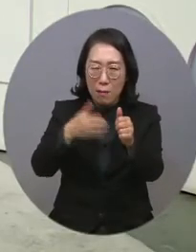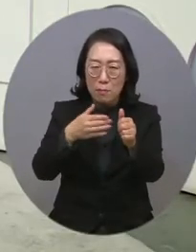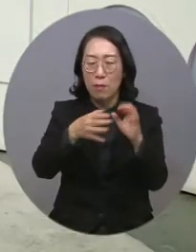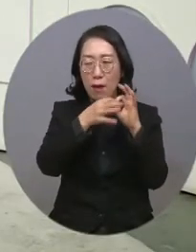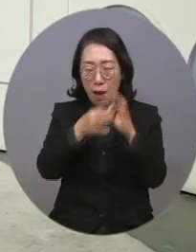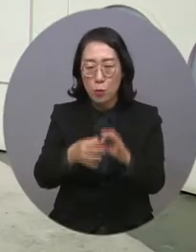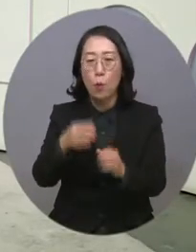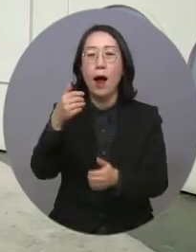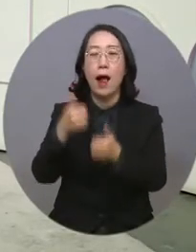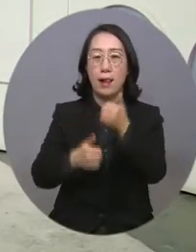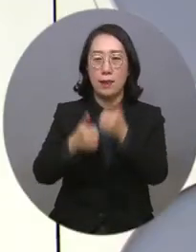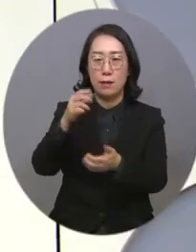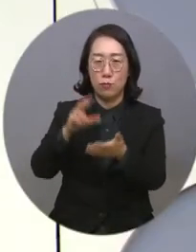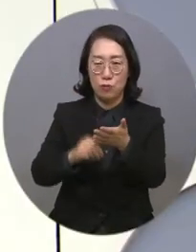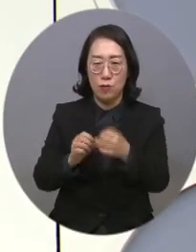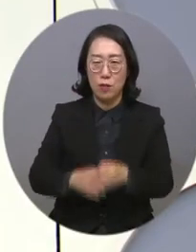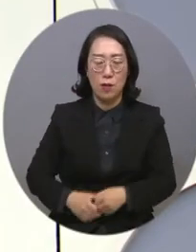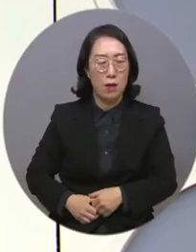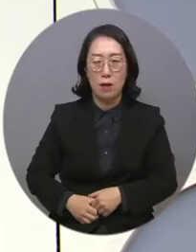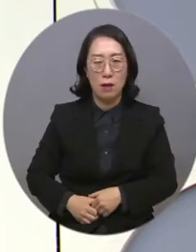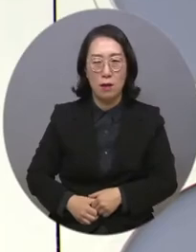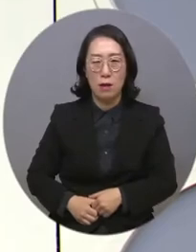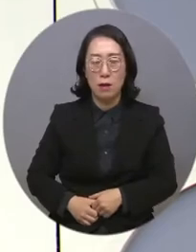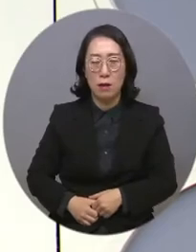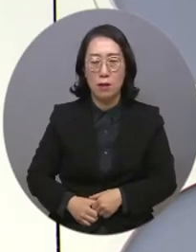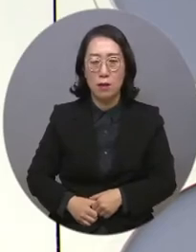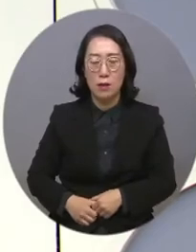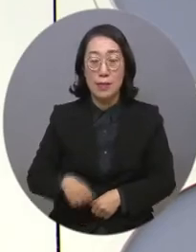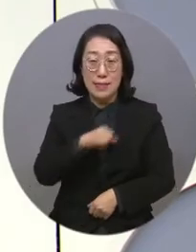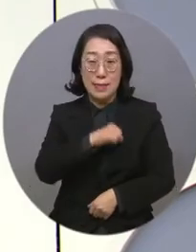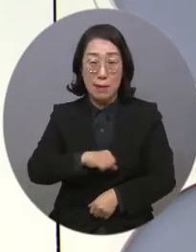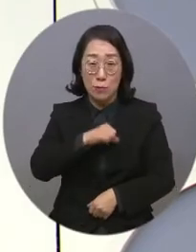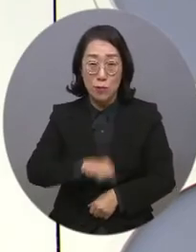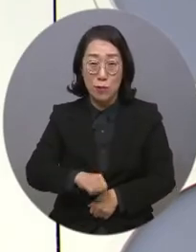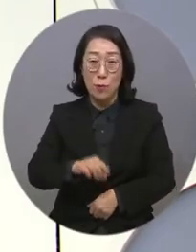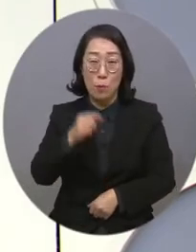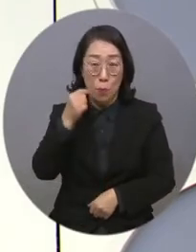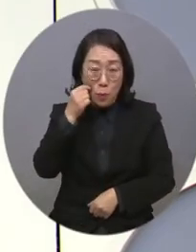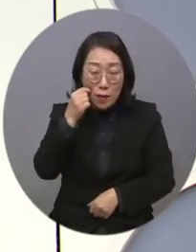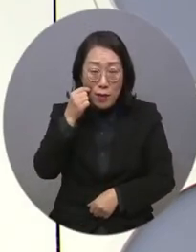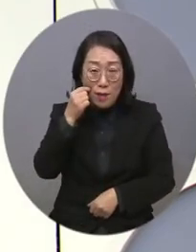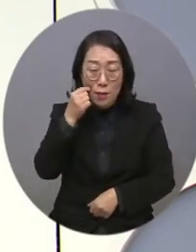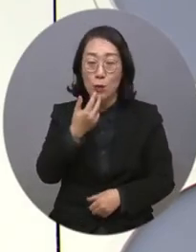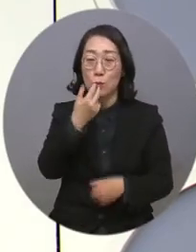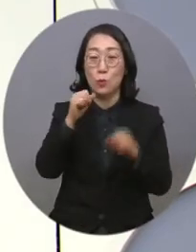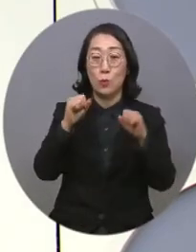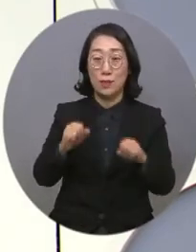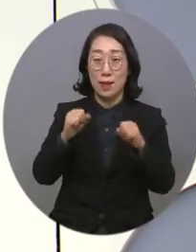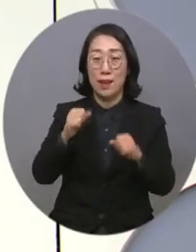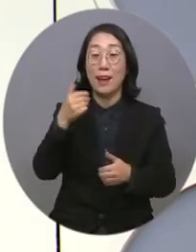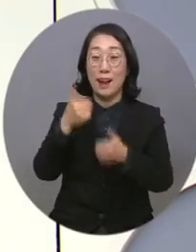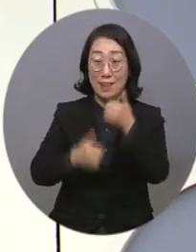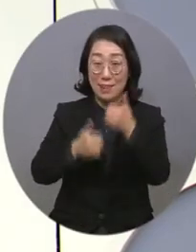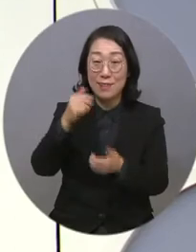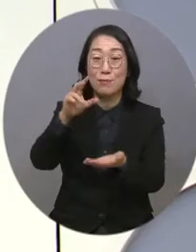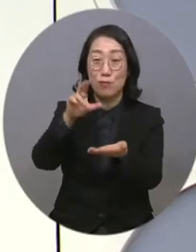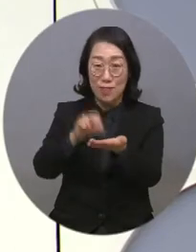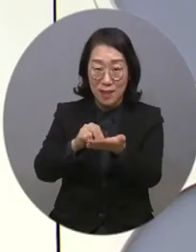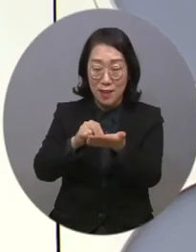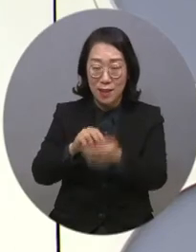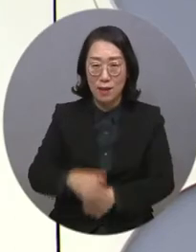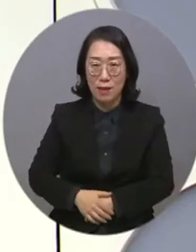갈등, 존재의 갈등이라든가 이게 참을성 제목이 참을성 존재의 가볍이라서 우리 인간 존재가 참